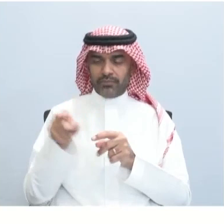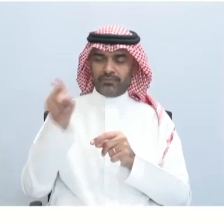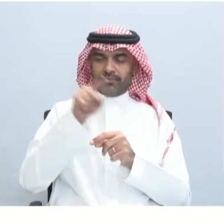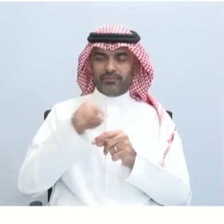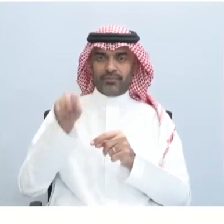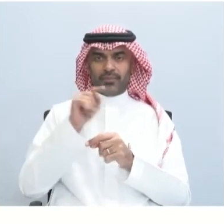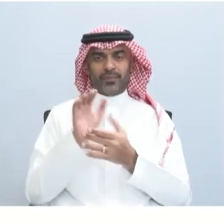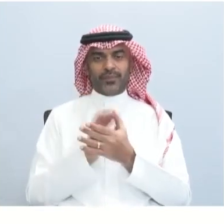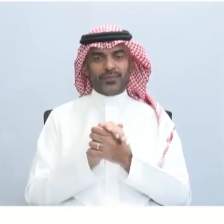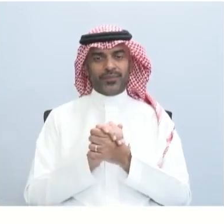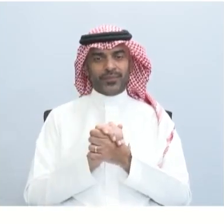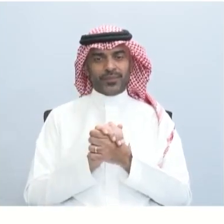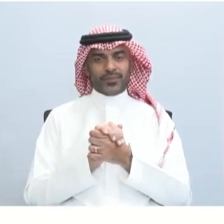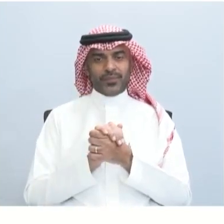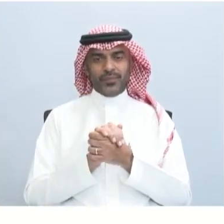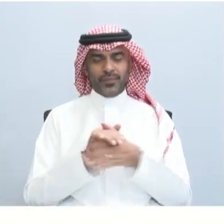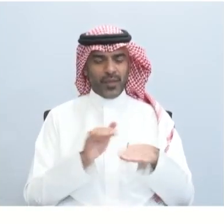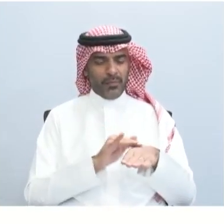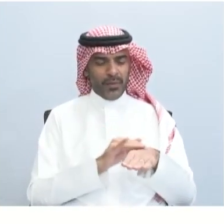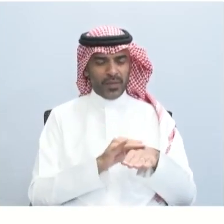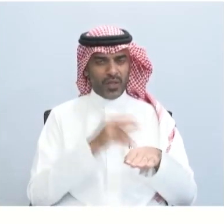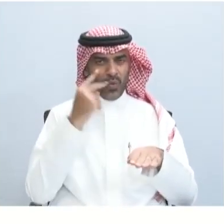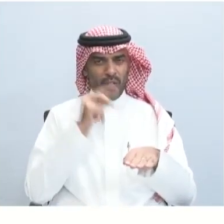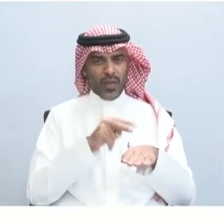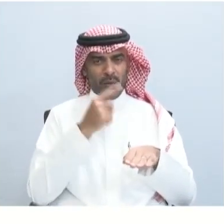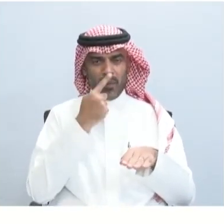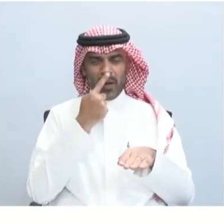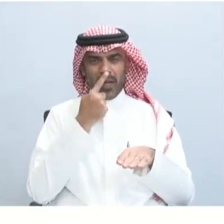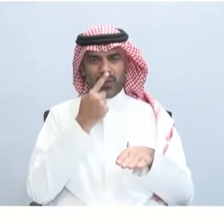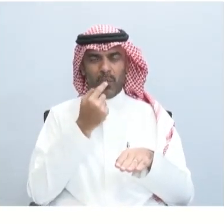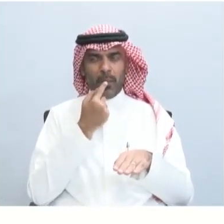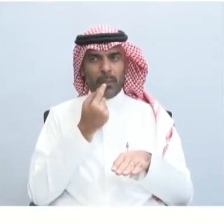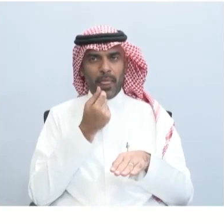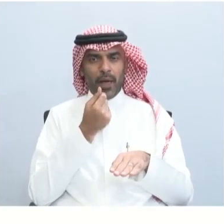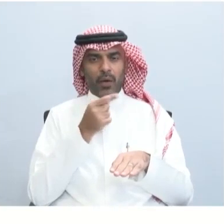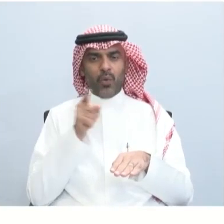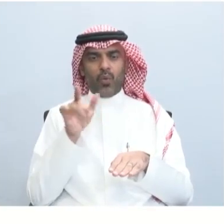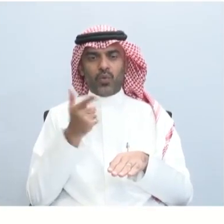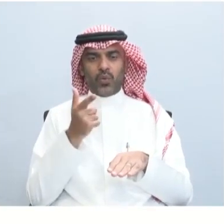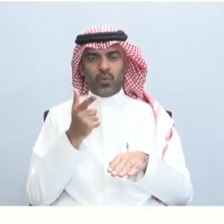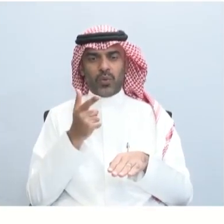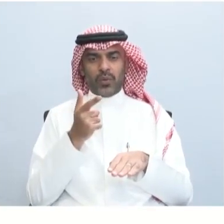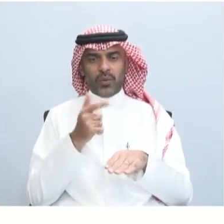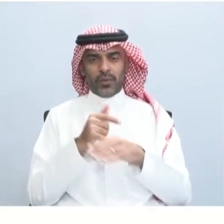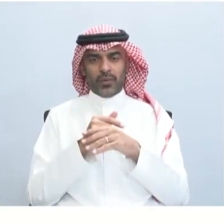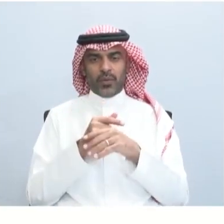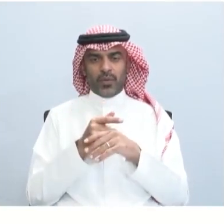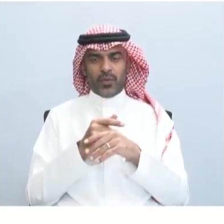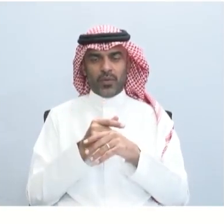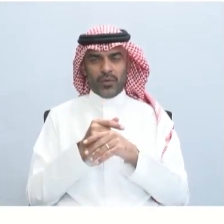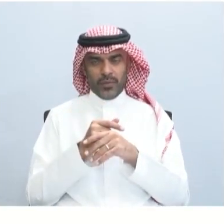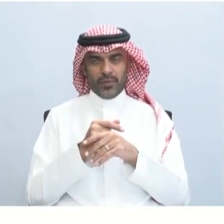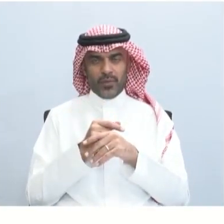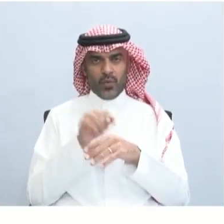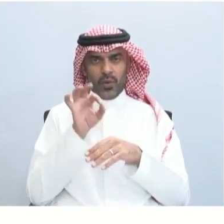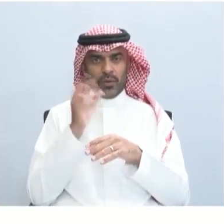فقره ملمس الشيء ومظهر ورائحته ومذاقه هي كتله خصائص ام